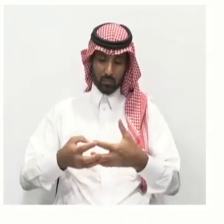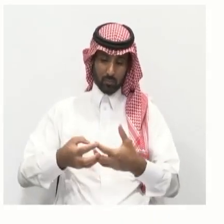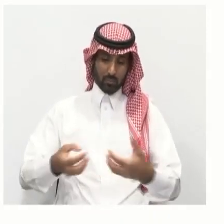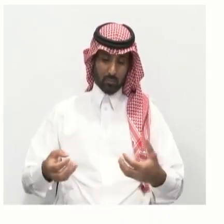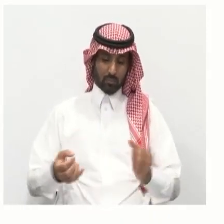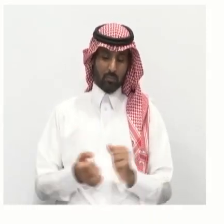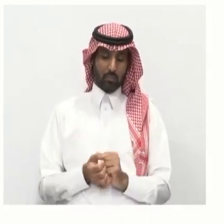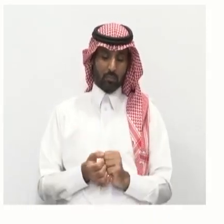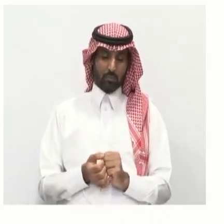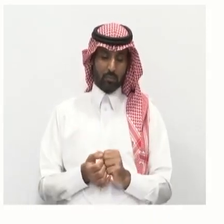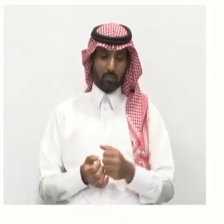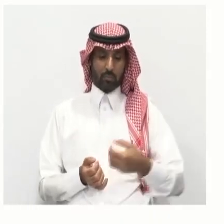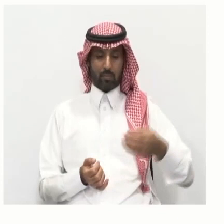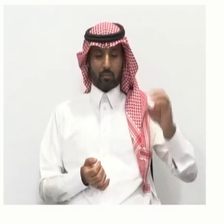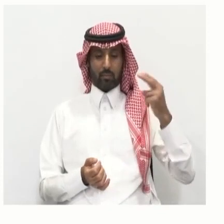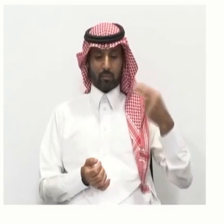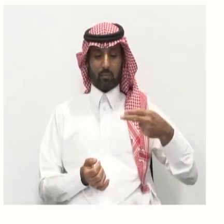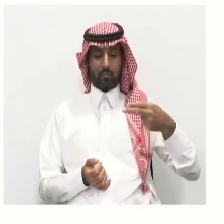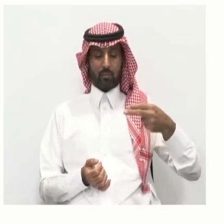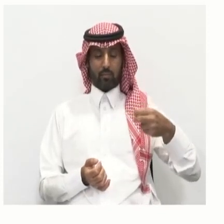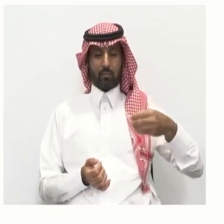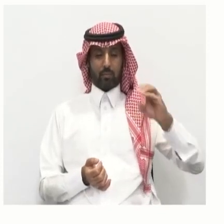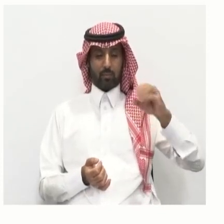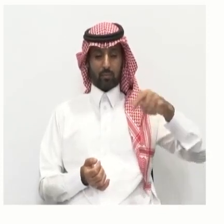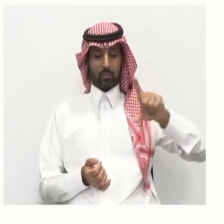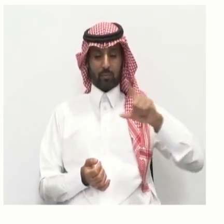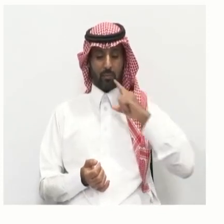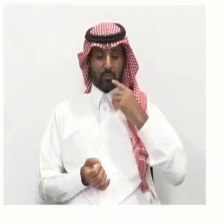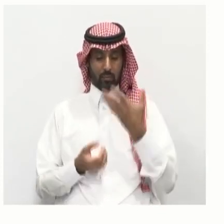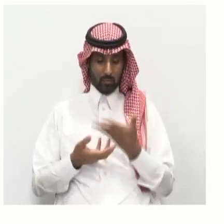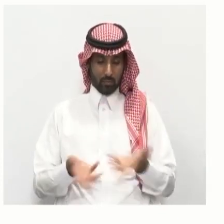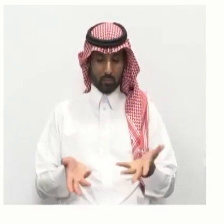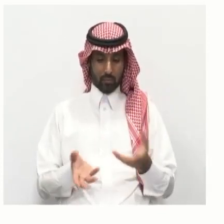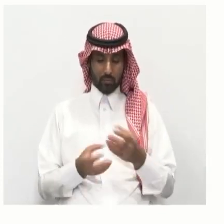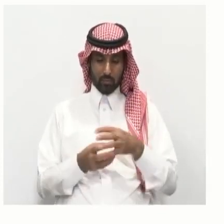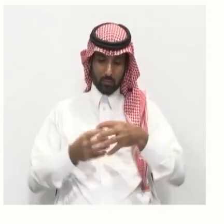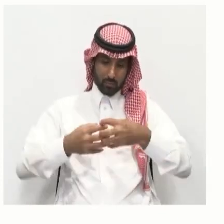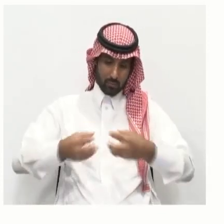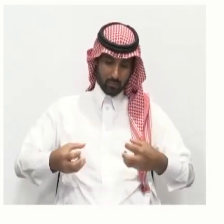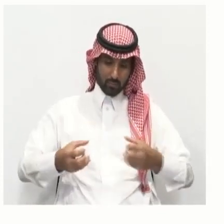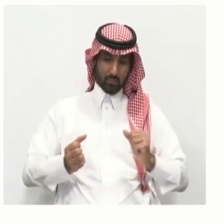الان انا عندي الاتش س ال ش حاله الفيزيائيه اكوس معناته